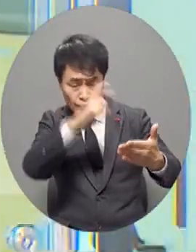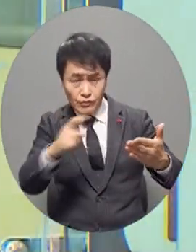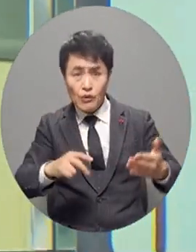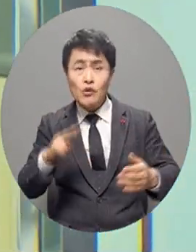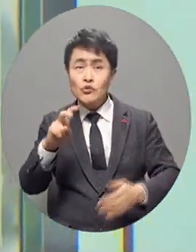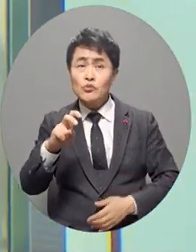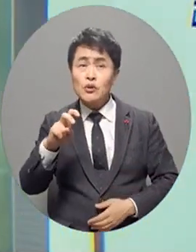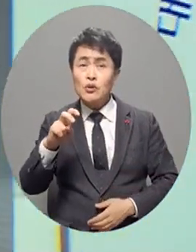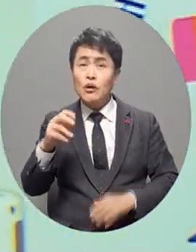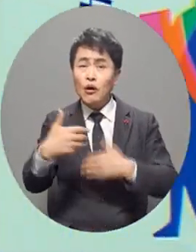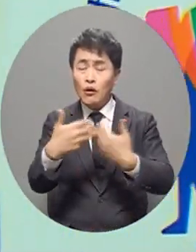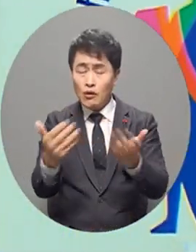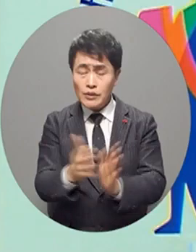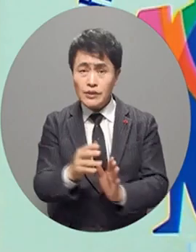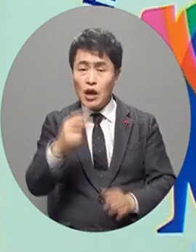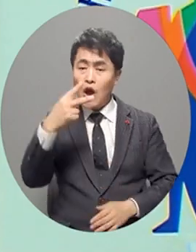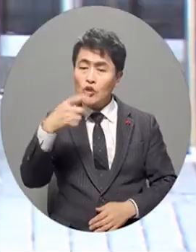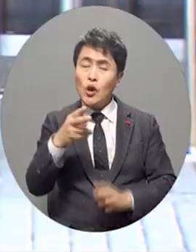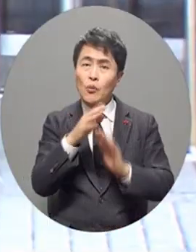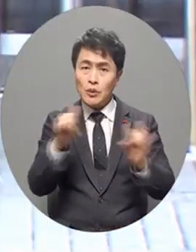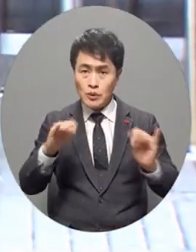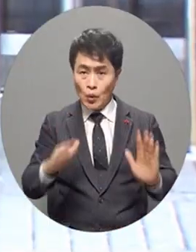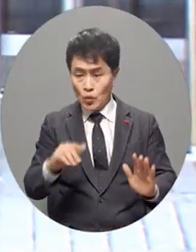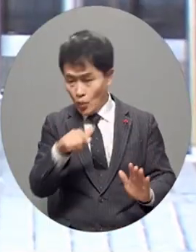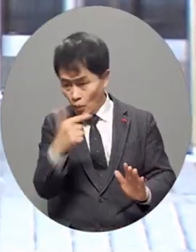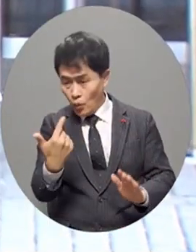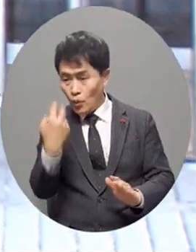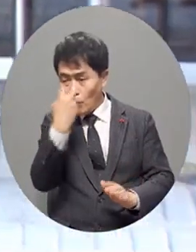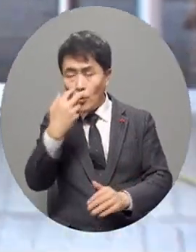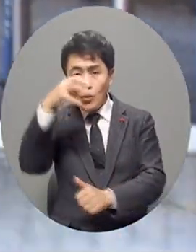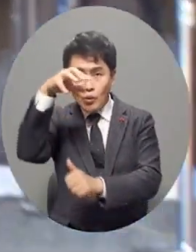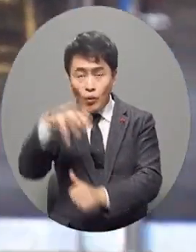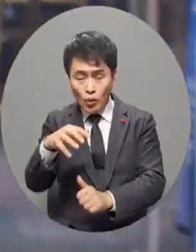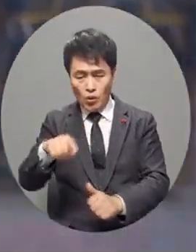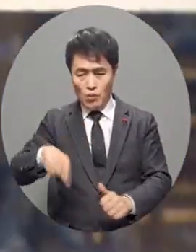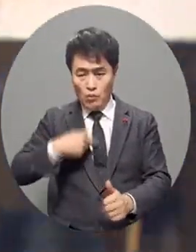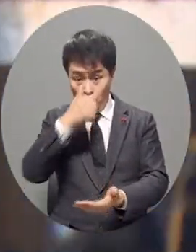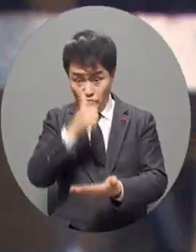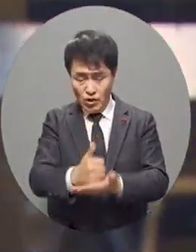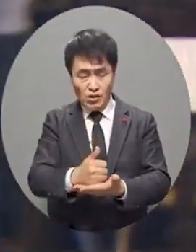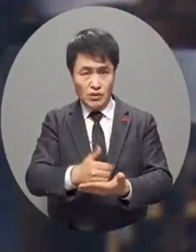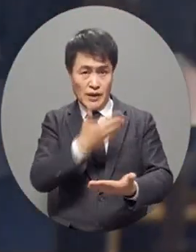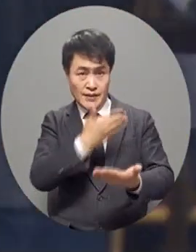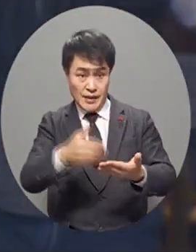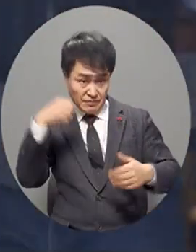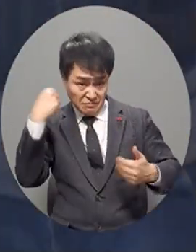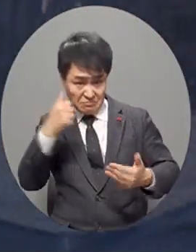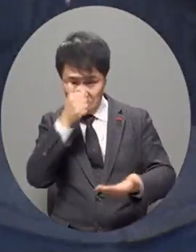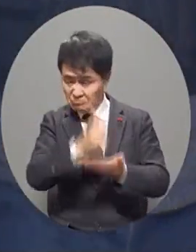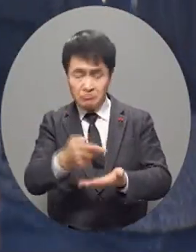오전 영장실질심사를 받았습니다. 자신의 범행을 예술 행위라며 죄송하지 않다던 설 씨는